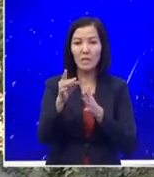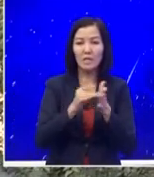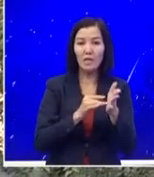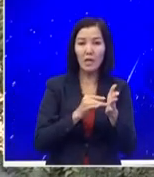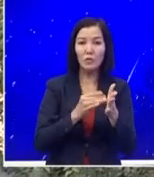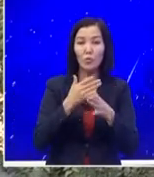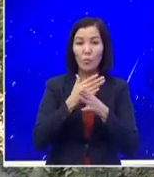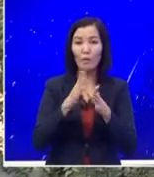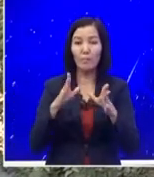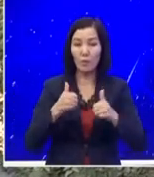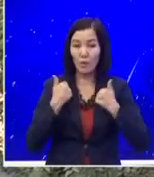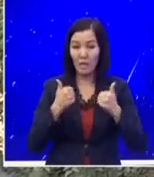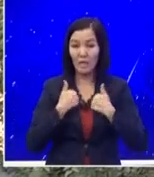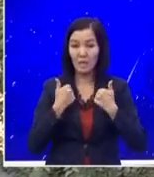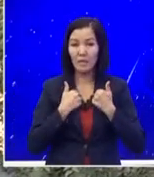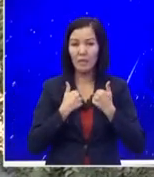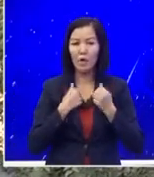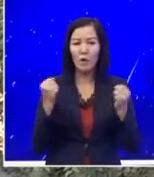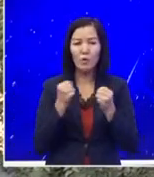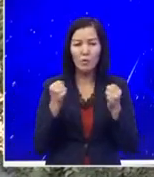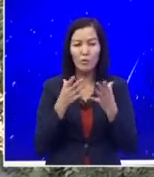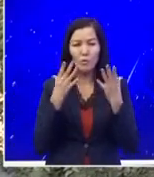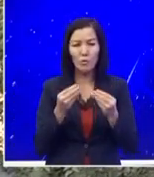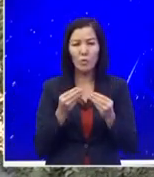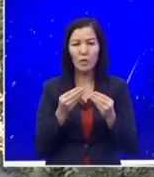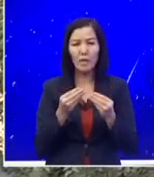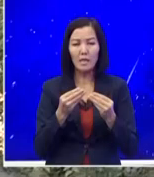бар көмекті көрсете бастадық. Күн суық болды. Қыз